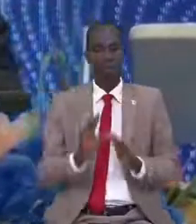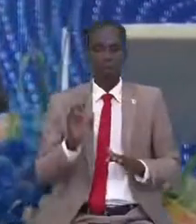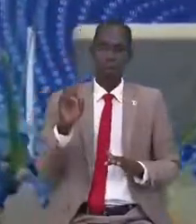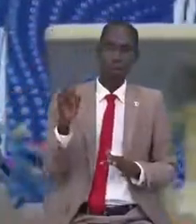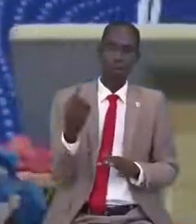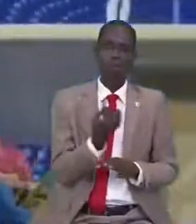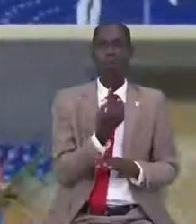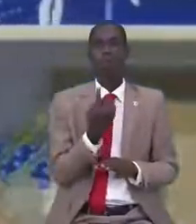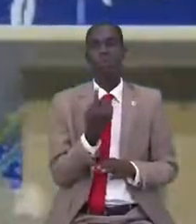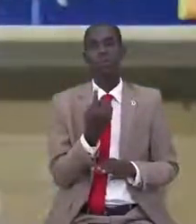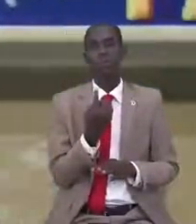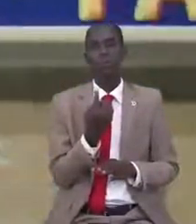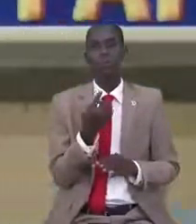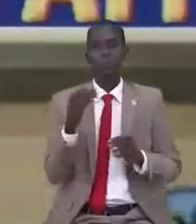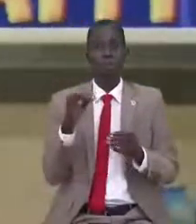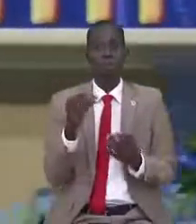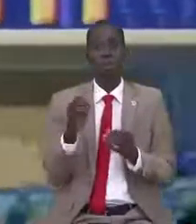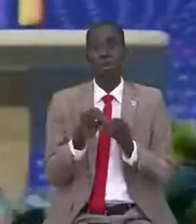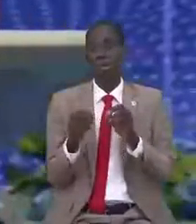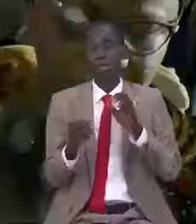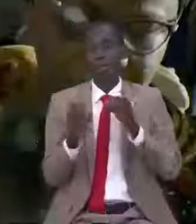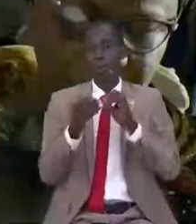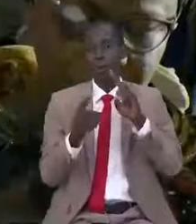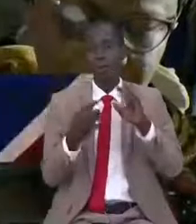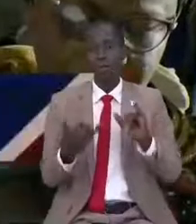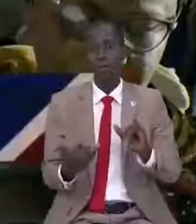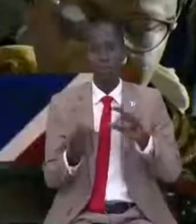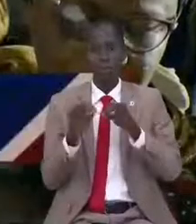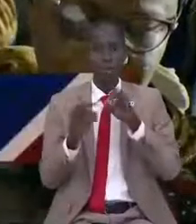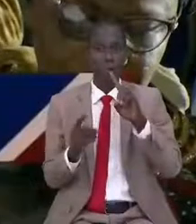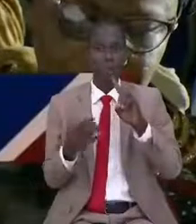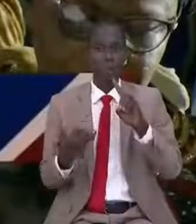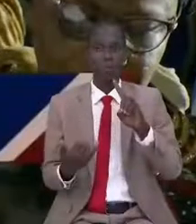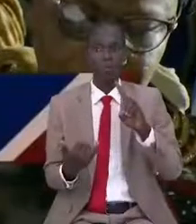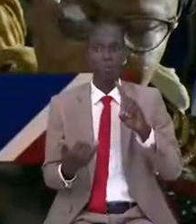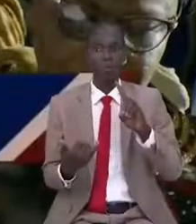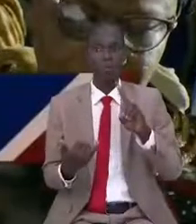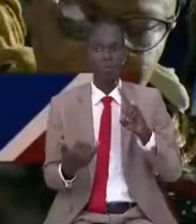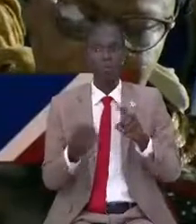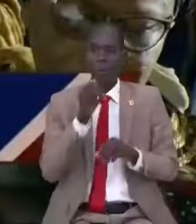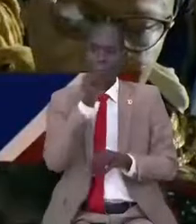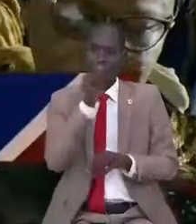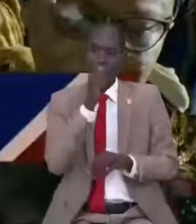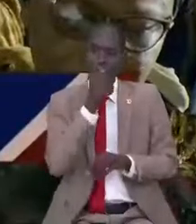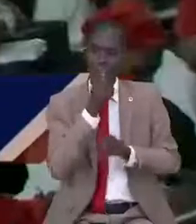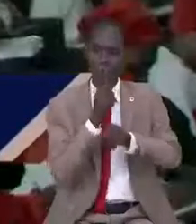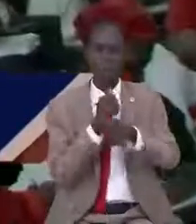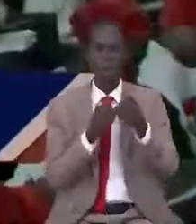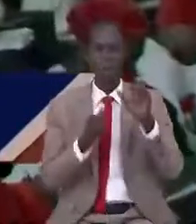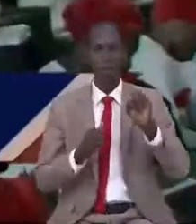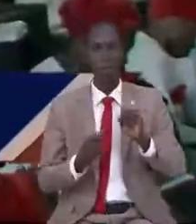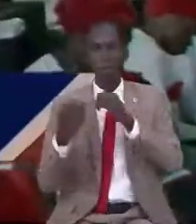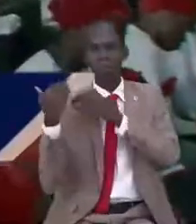Troisième partie ici, la seule épine dorsale des croyants pour le ciel. Premier sous-thème ici, porter les fardeaux des autres